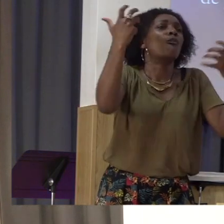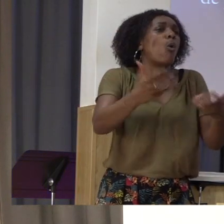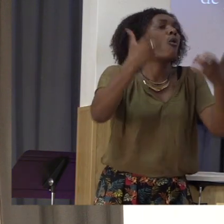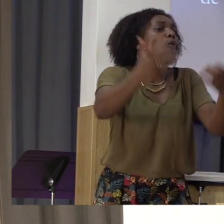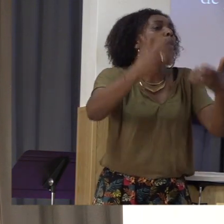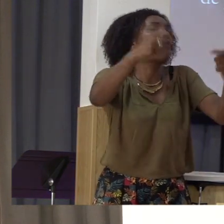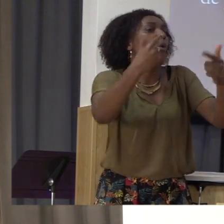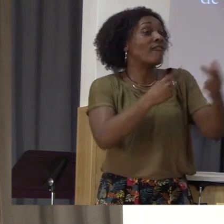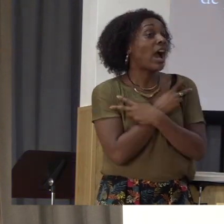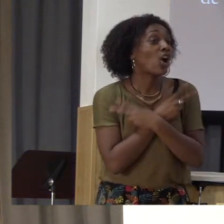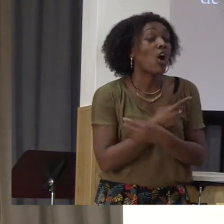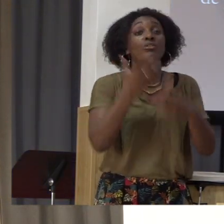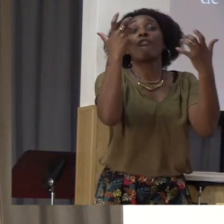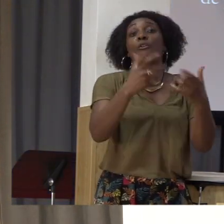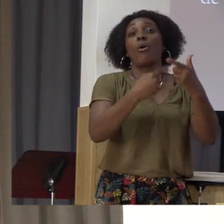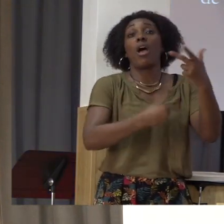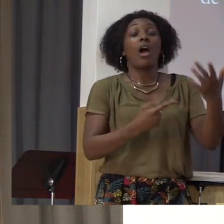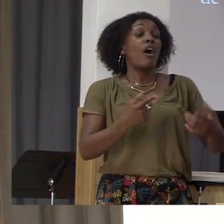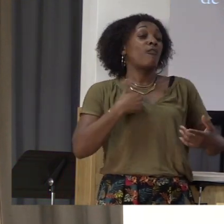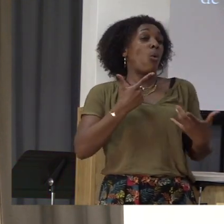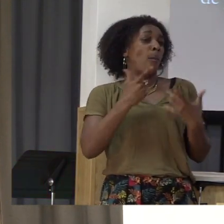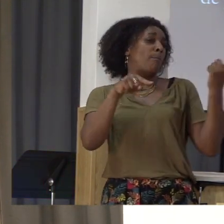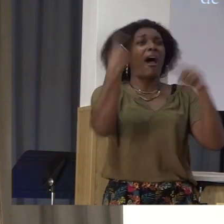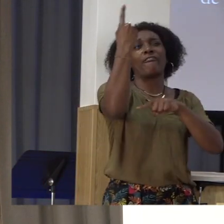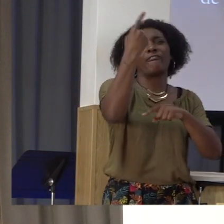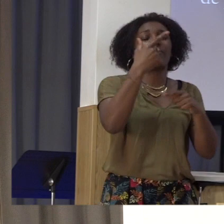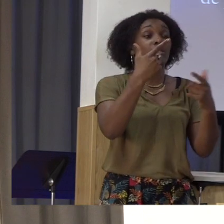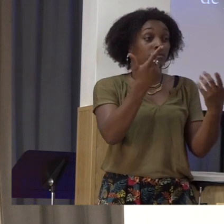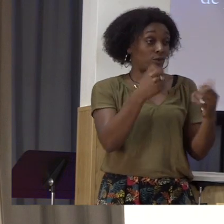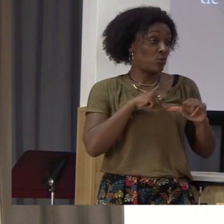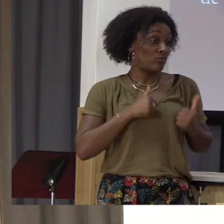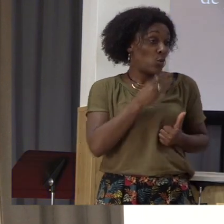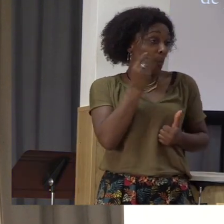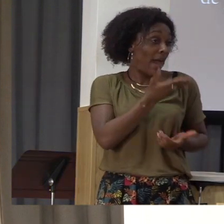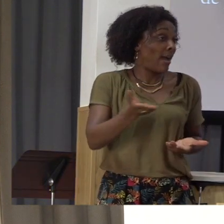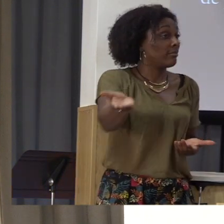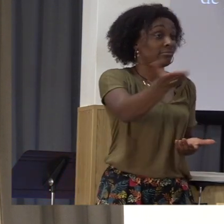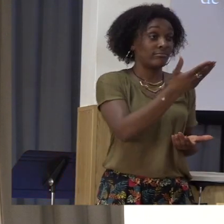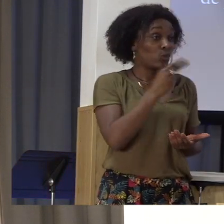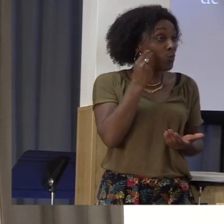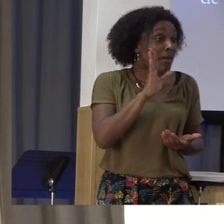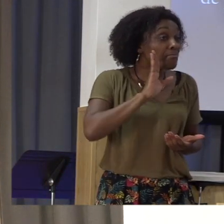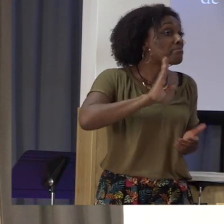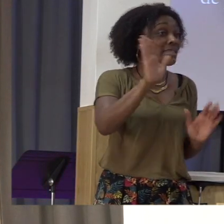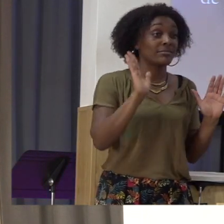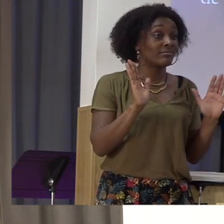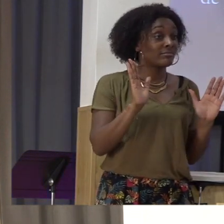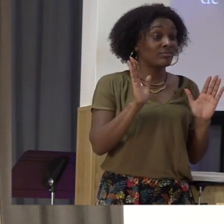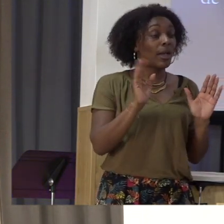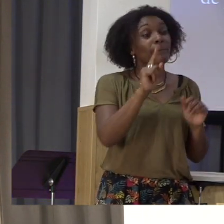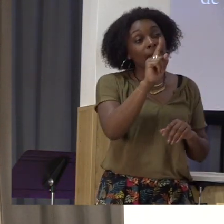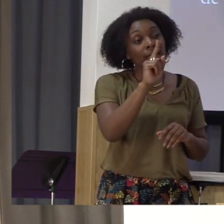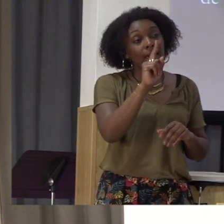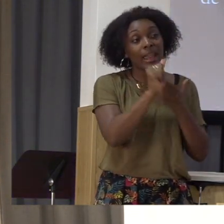de vacances, projets d'aller très loin. Il y a dans le cœur de l'homme, c'est ce qu'on trouve dans le cœur de l'homme. Mais la